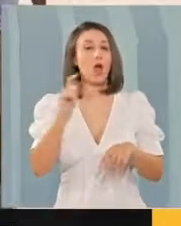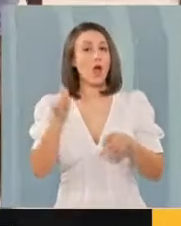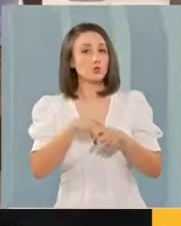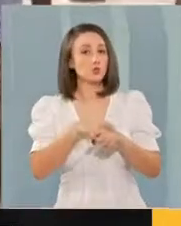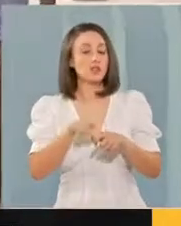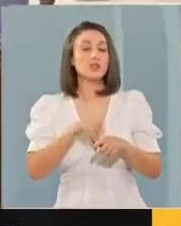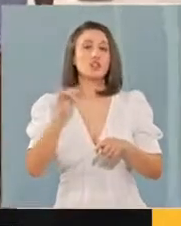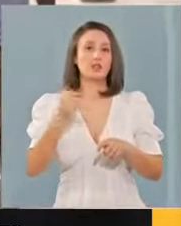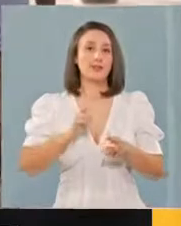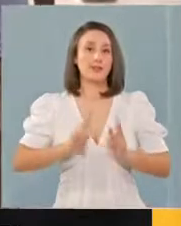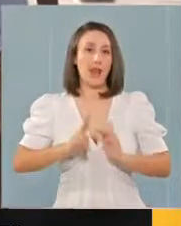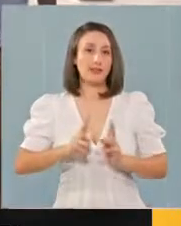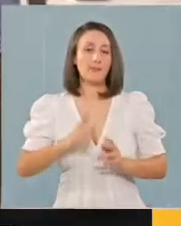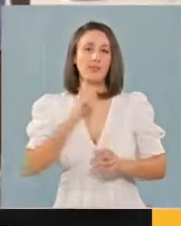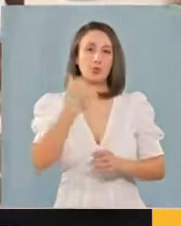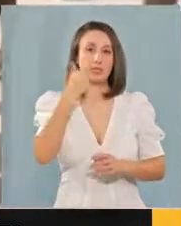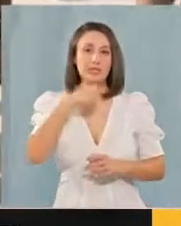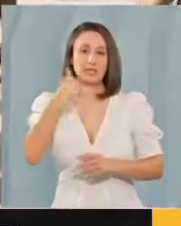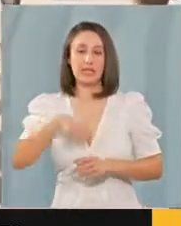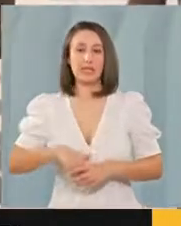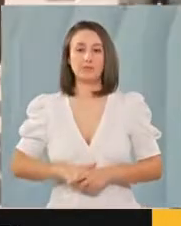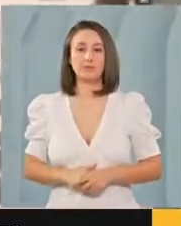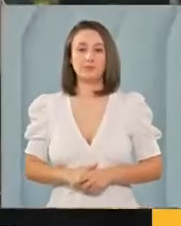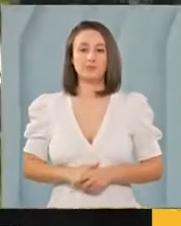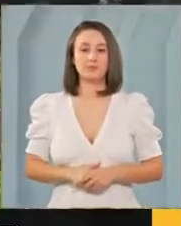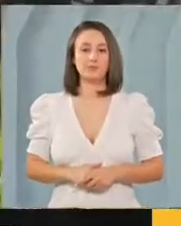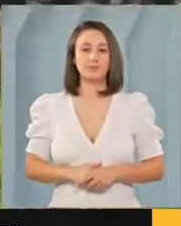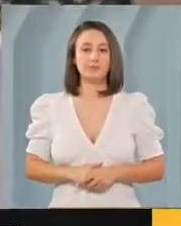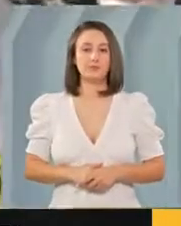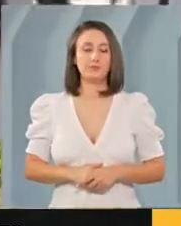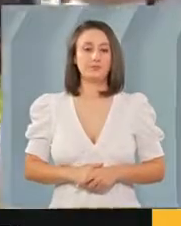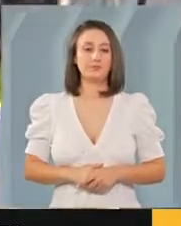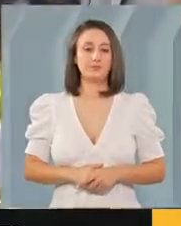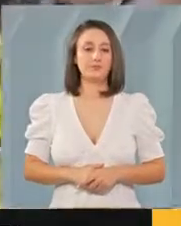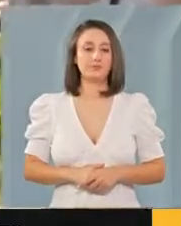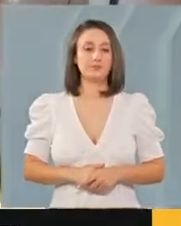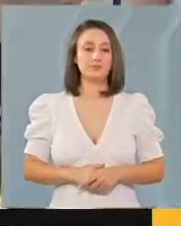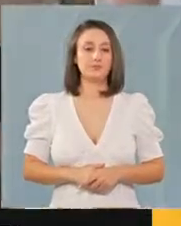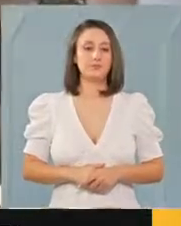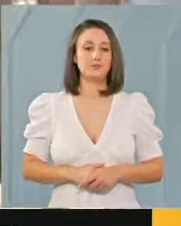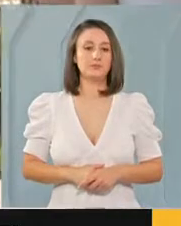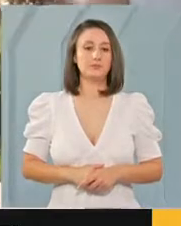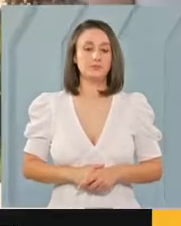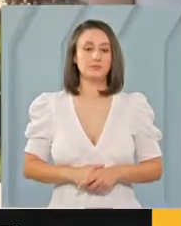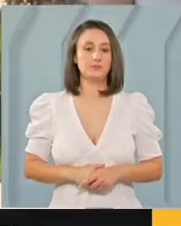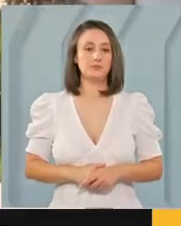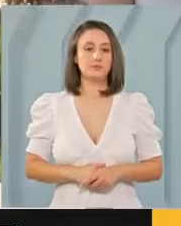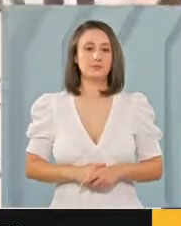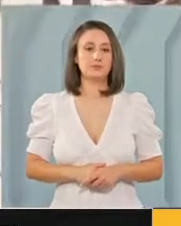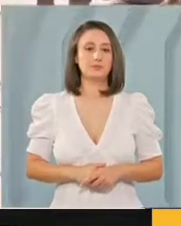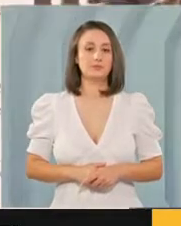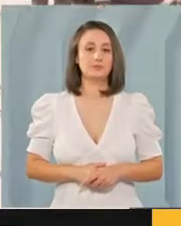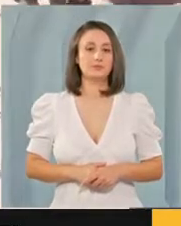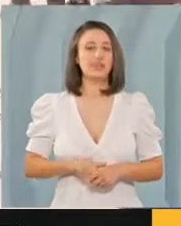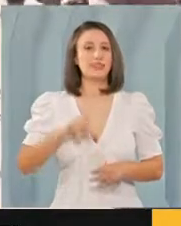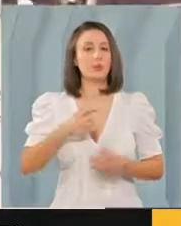și tratamentul zilnic situației actuale. Pot fi necesare cantități mai mari